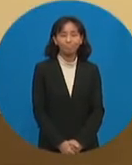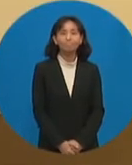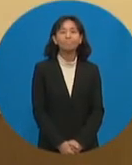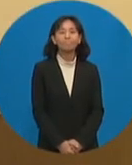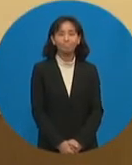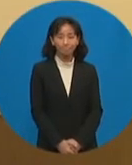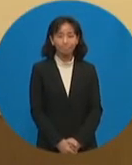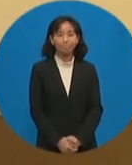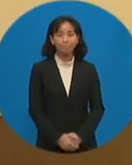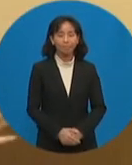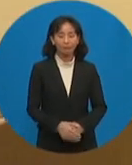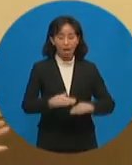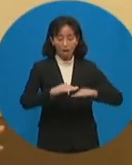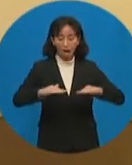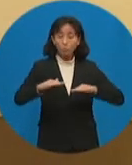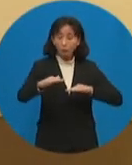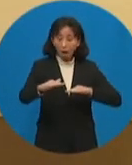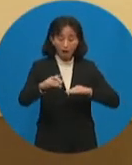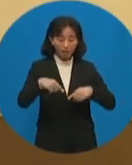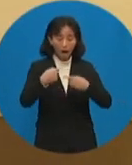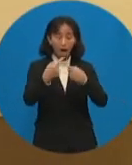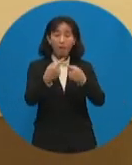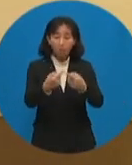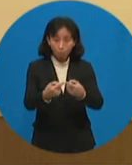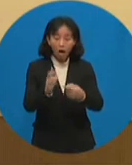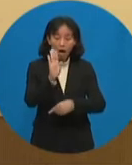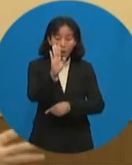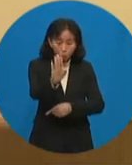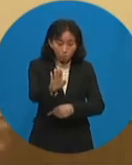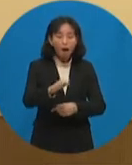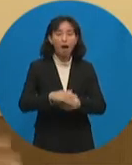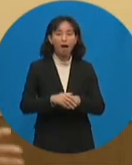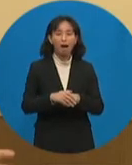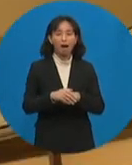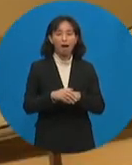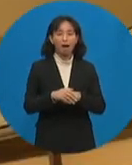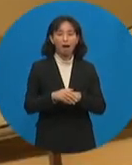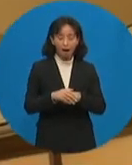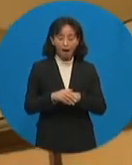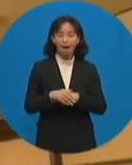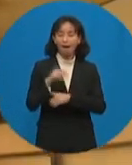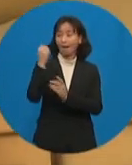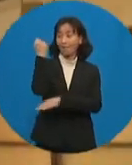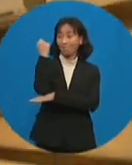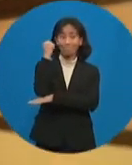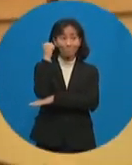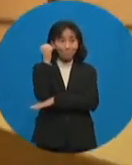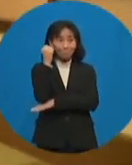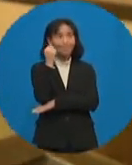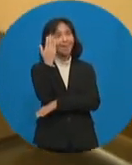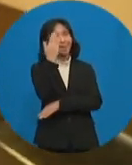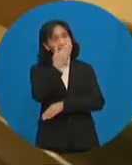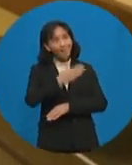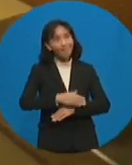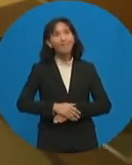入り口付近はカウンターになっていてバーのような雰囲気だったんですが、奥に来てみるとこのようにお座敷が広がっています